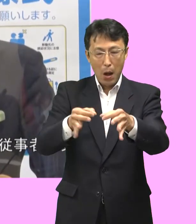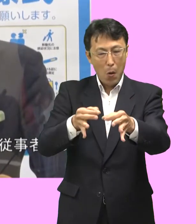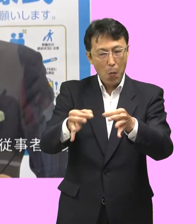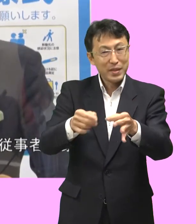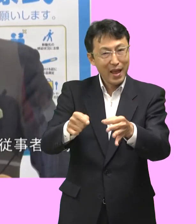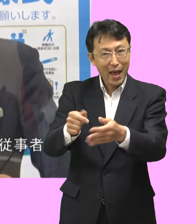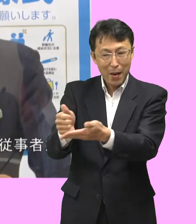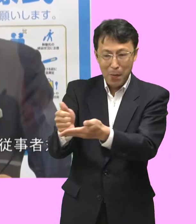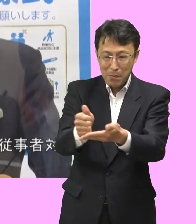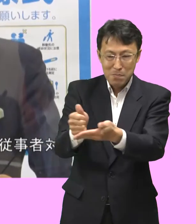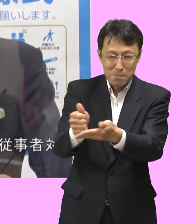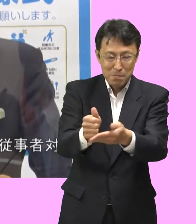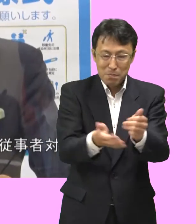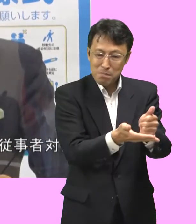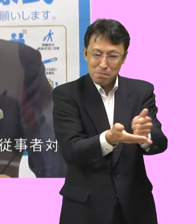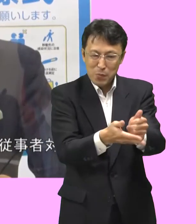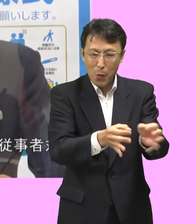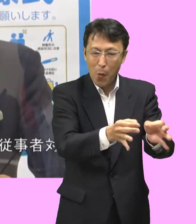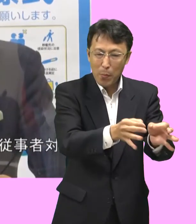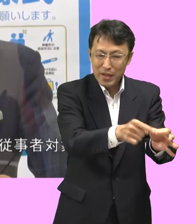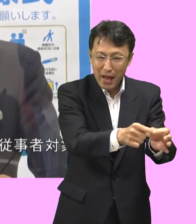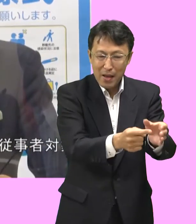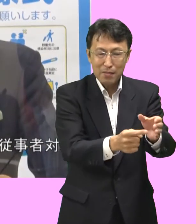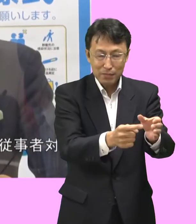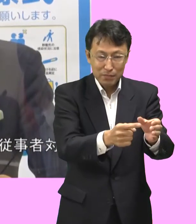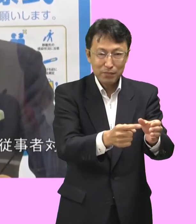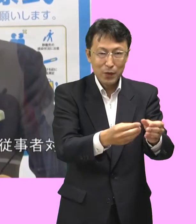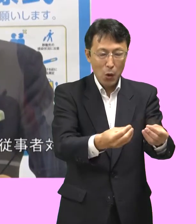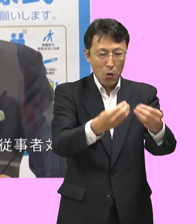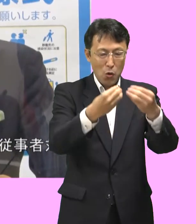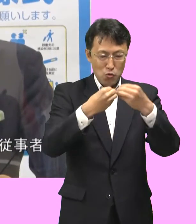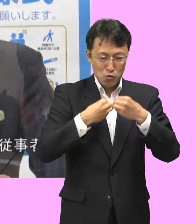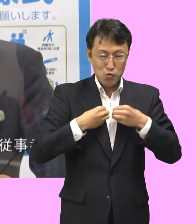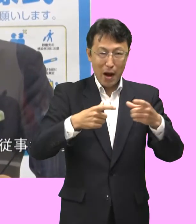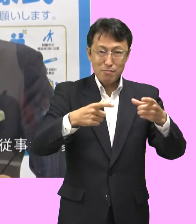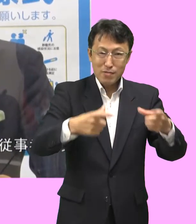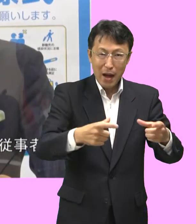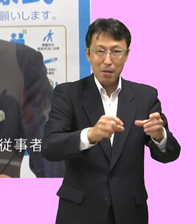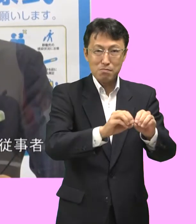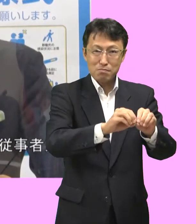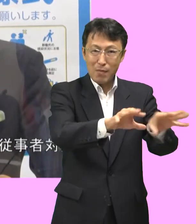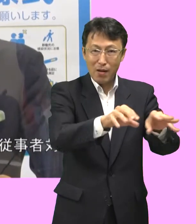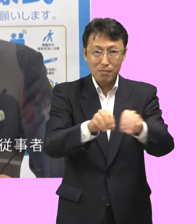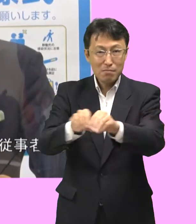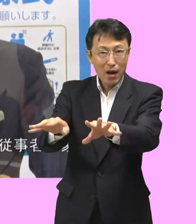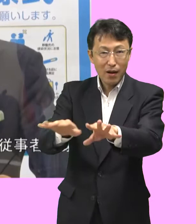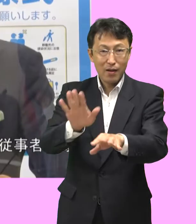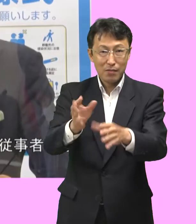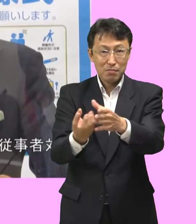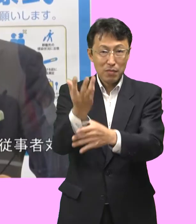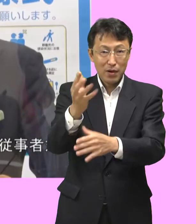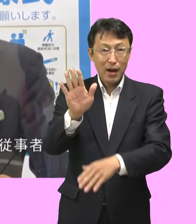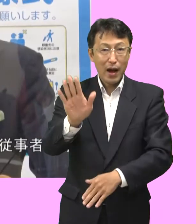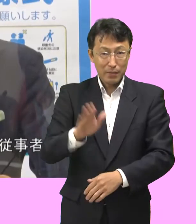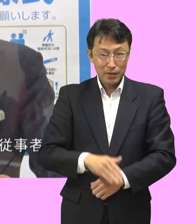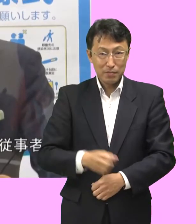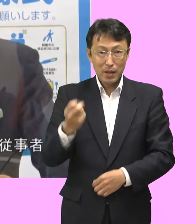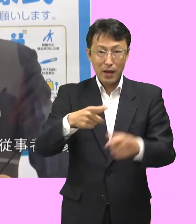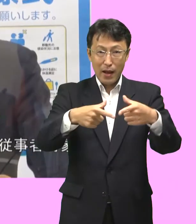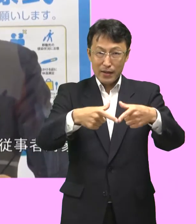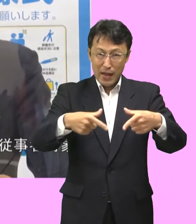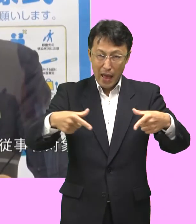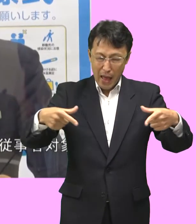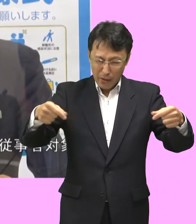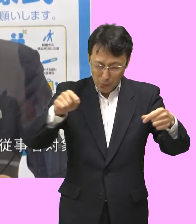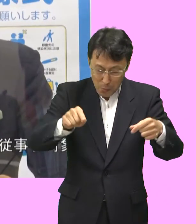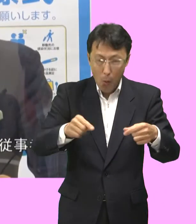店などでクラスターが発生しておりますし、それからやはり施設関係はですね、全国的にクラスターが発生しております。